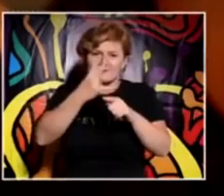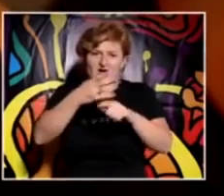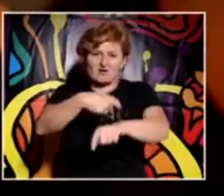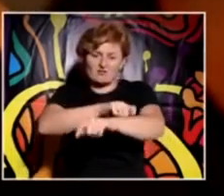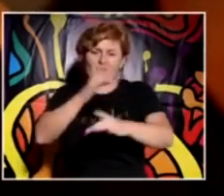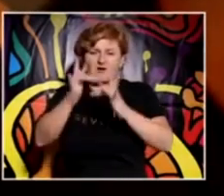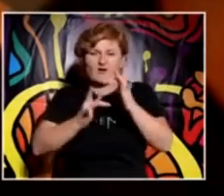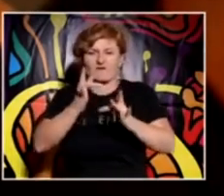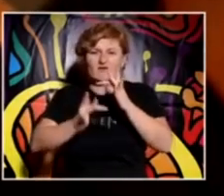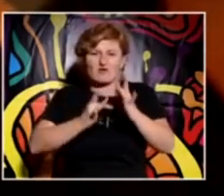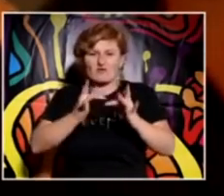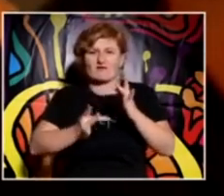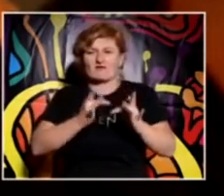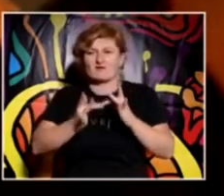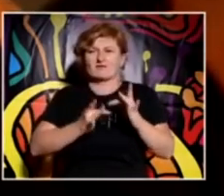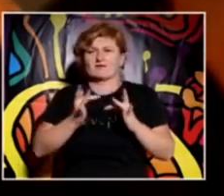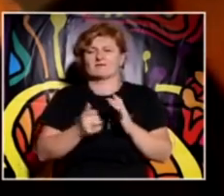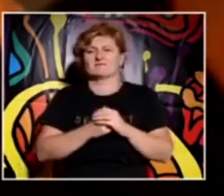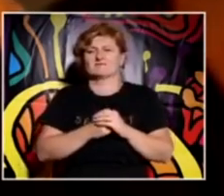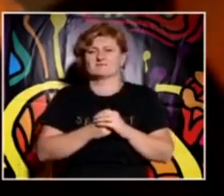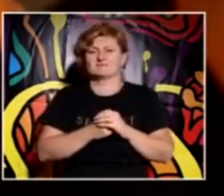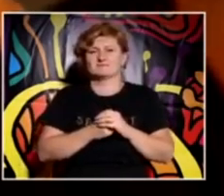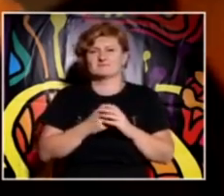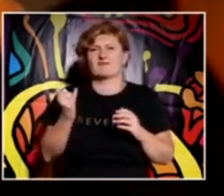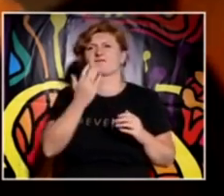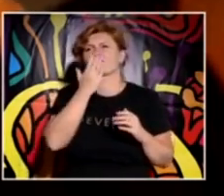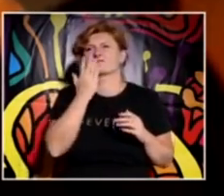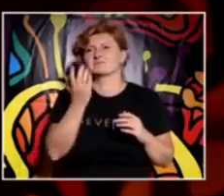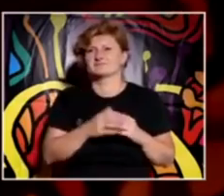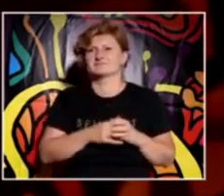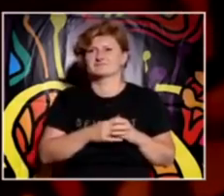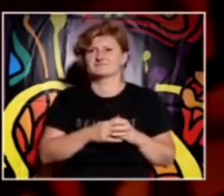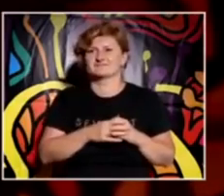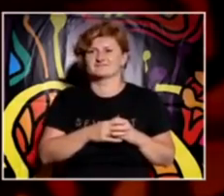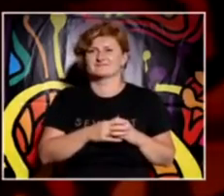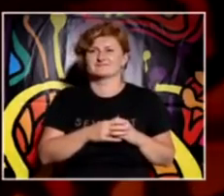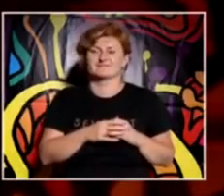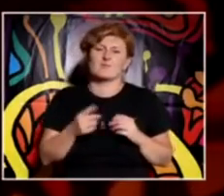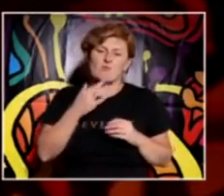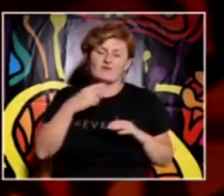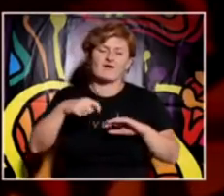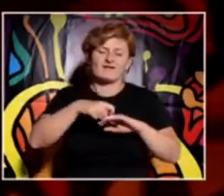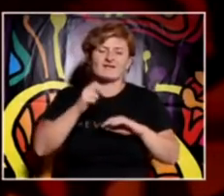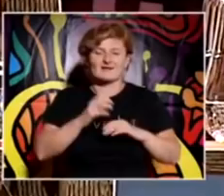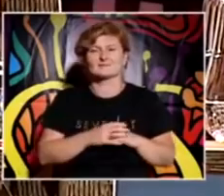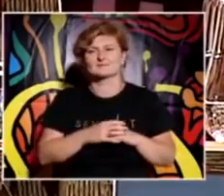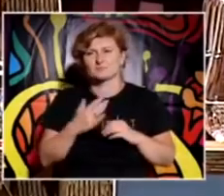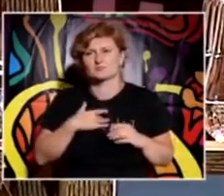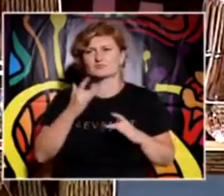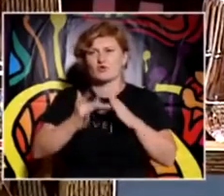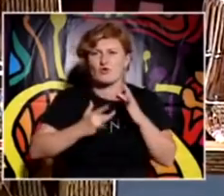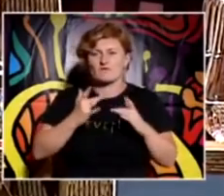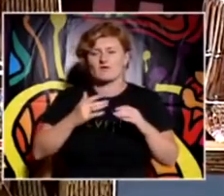km rowerem. Nie, bo to pewnie myślałeś sobie o tym, jak to teraz będzie wyglądało. Cholera powiedziała jednak tak, takie, to nie będzie łatwe. Takie